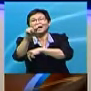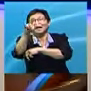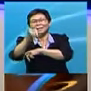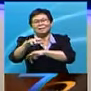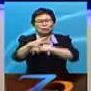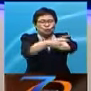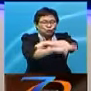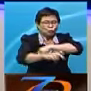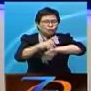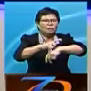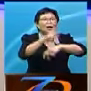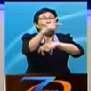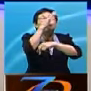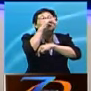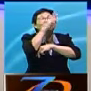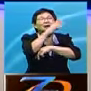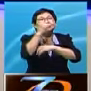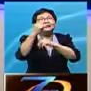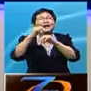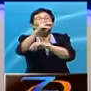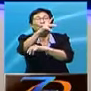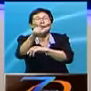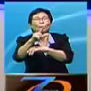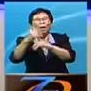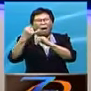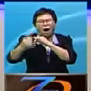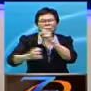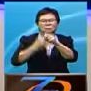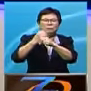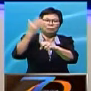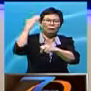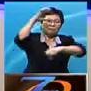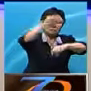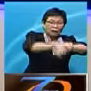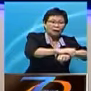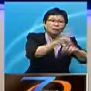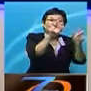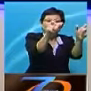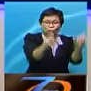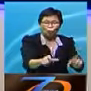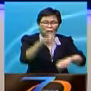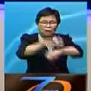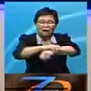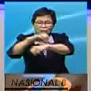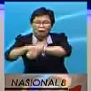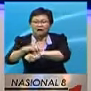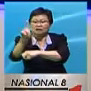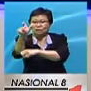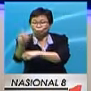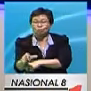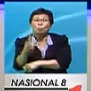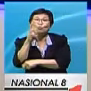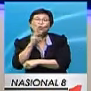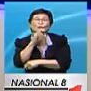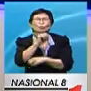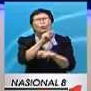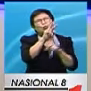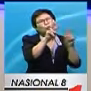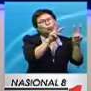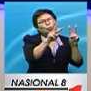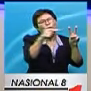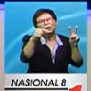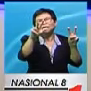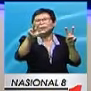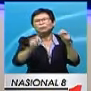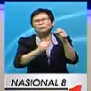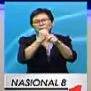dan Lembah Klang sejak akhir tahun lalu. Ia susulan tangkapan dua lelaki dan seorang wanita berusia antara 22 hingga 30